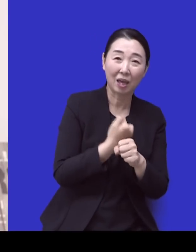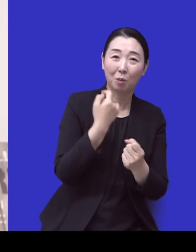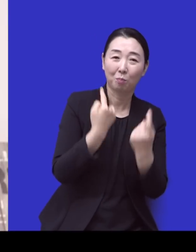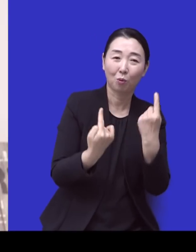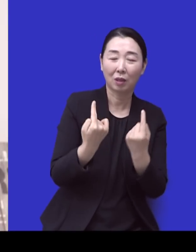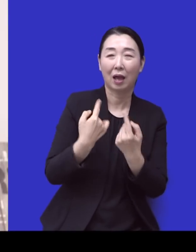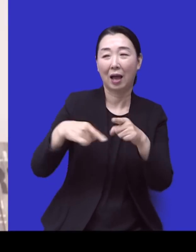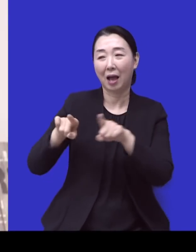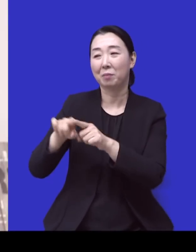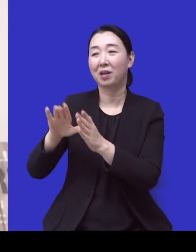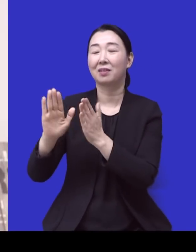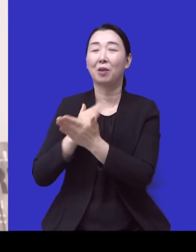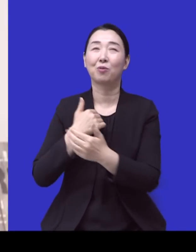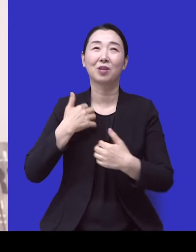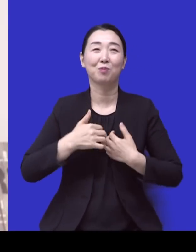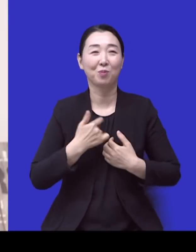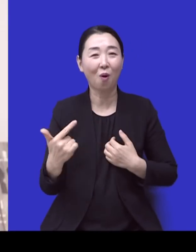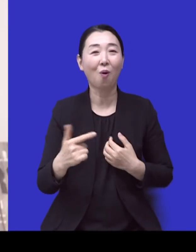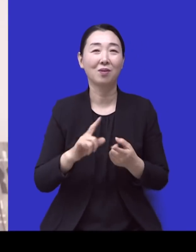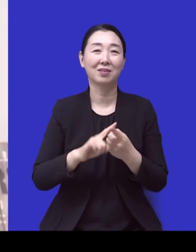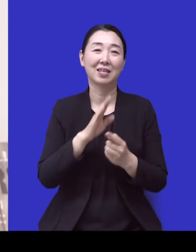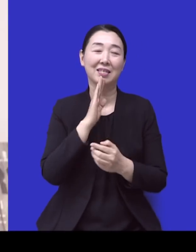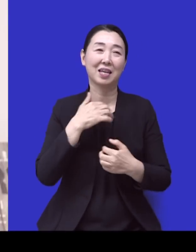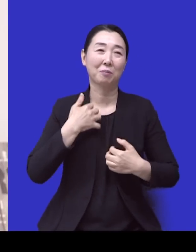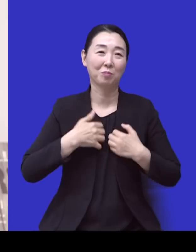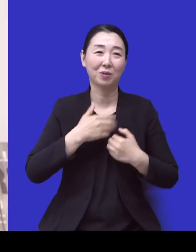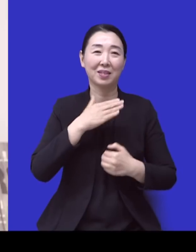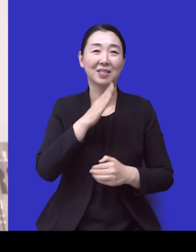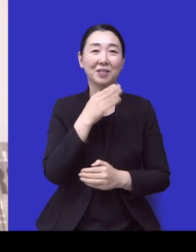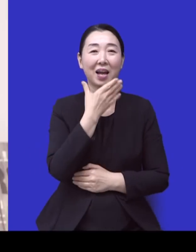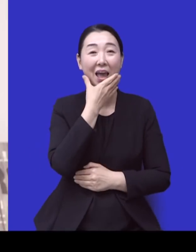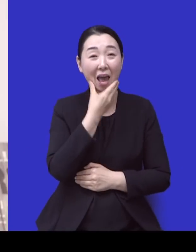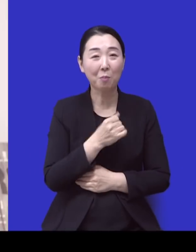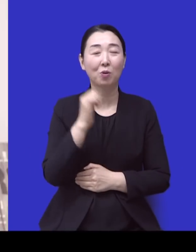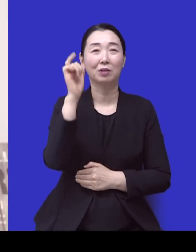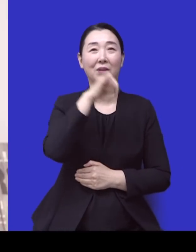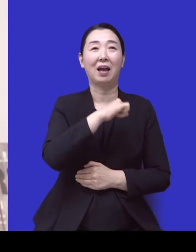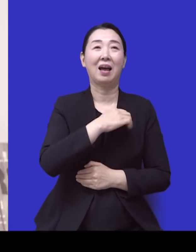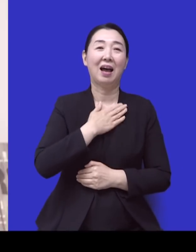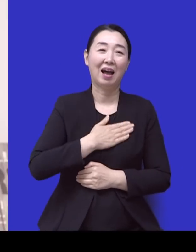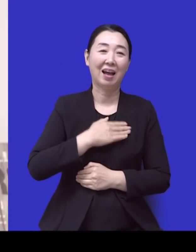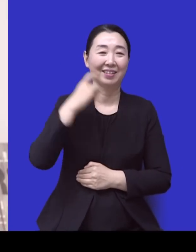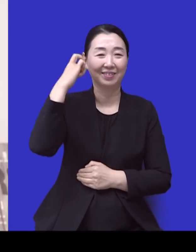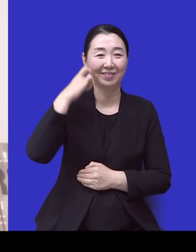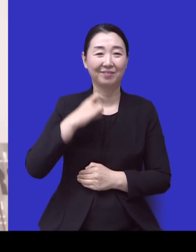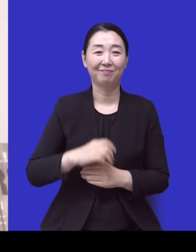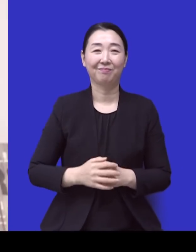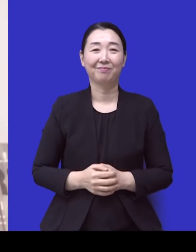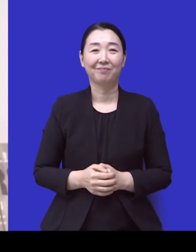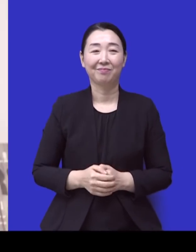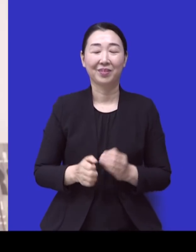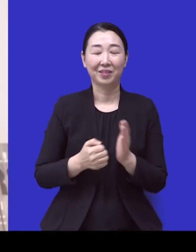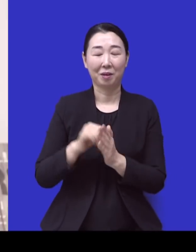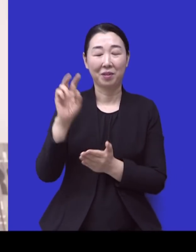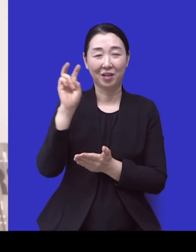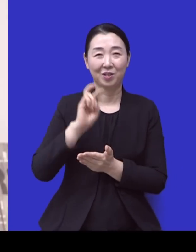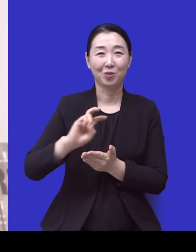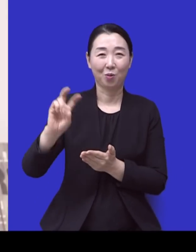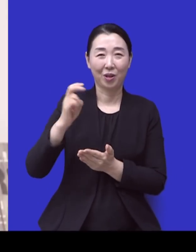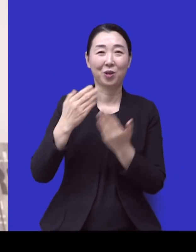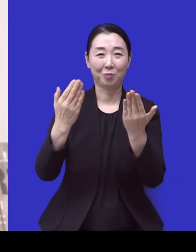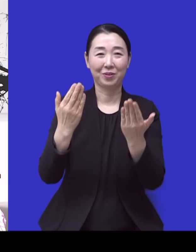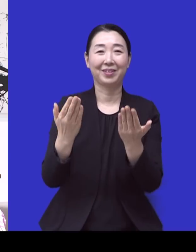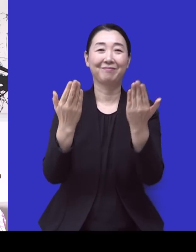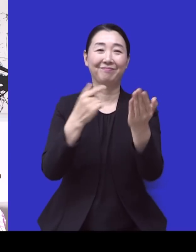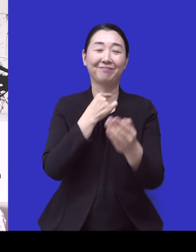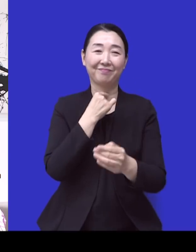나누는 기쁨이 얼마나 큰지, 이게 진짜 참 기쁨이고 참 행복이구나, 이런 것들을 굉장히 많이 느꼈어요. 그래서 그 곡을 여러분들께 한번